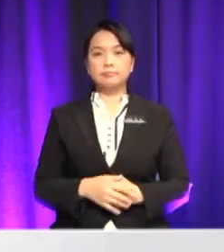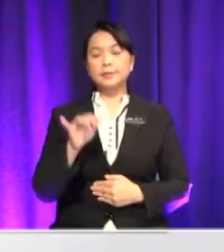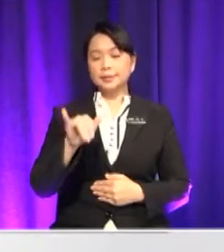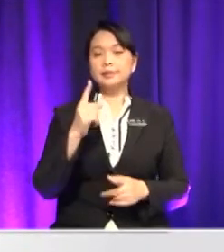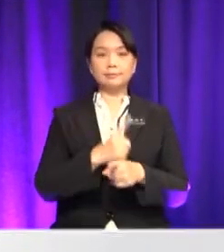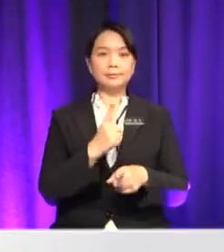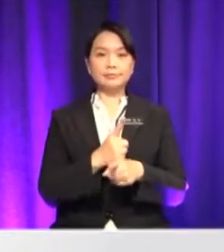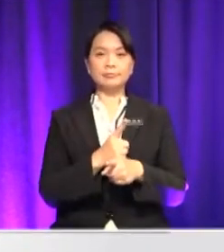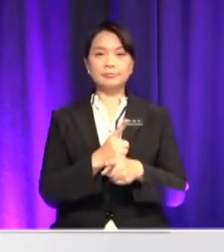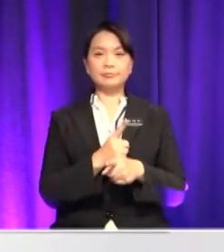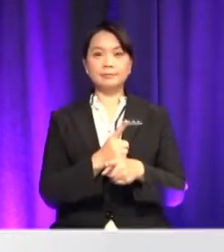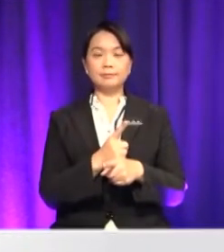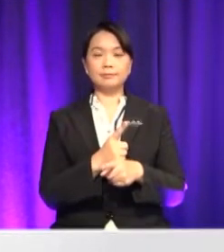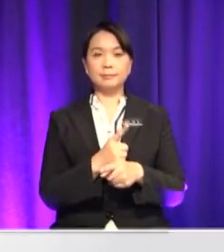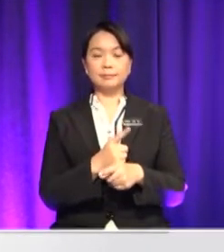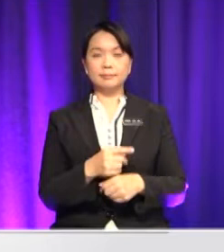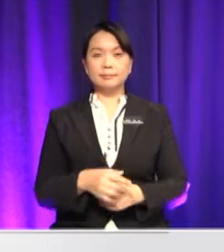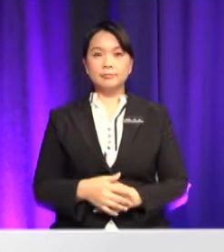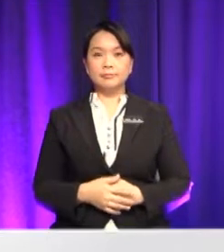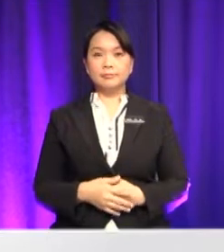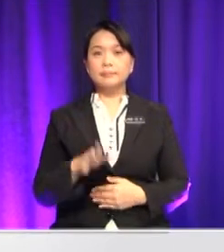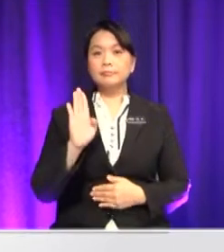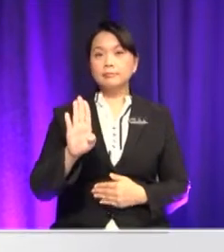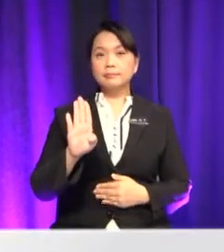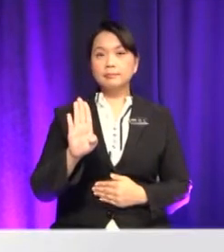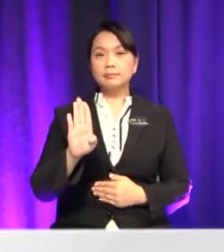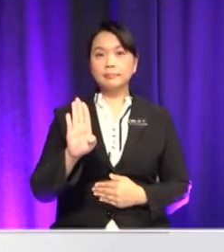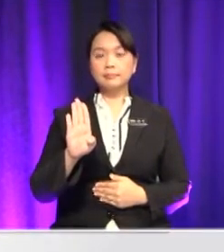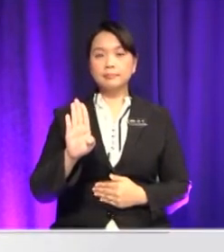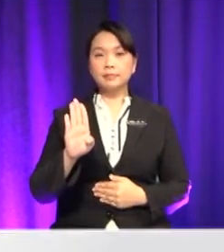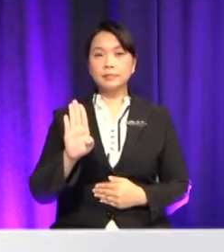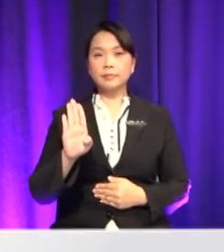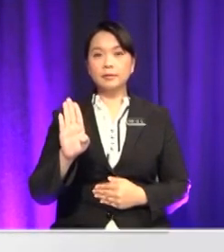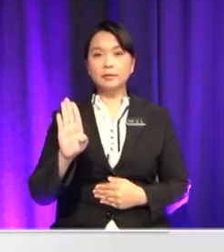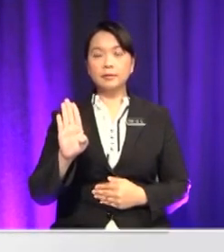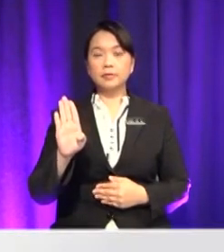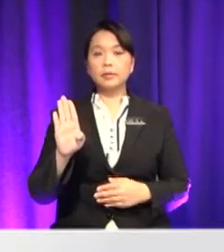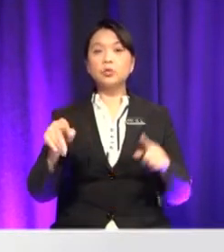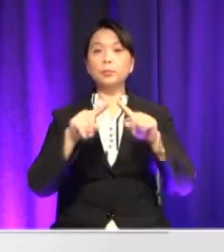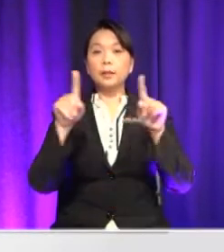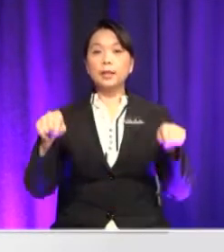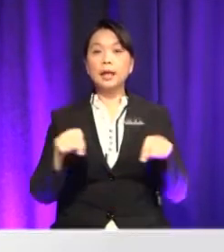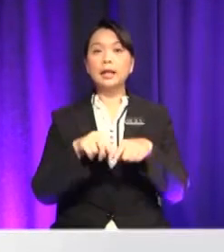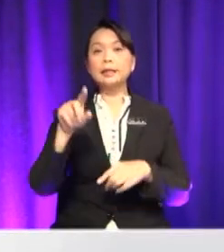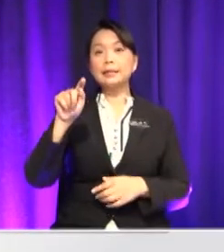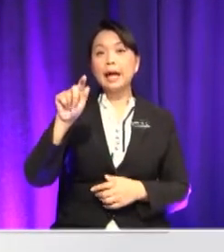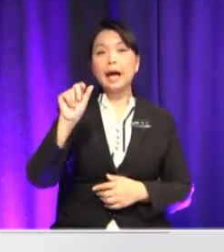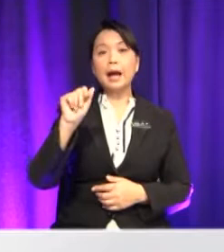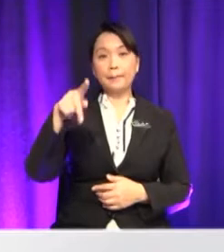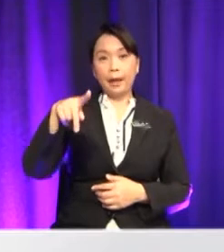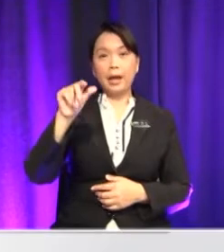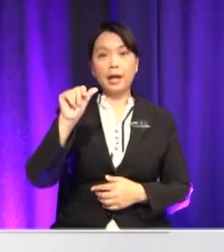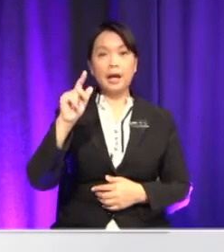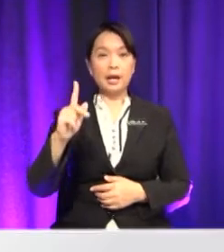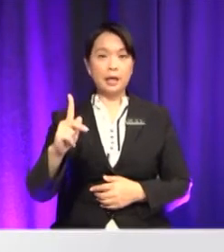betul. Betul. Betul, Irfan. Okey. Okey, B. Pelan tapak. Pelan tapak.